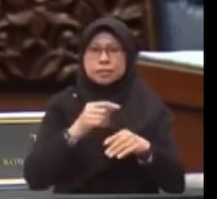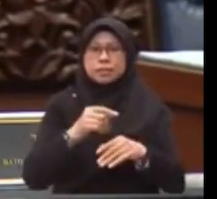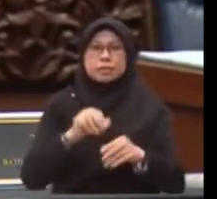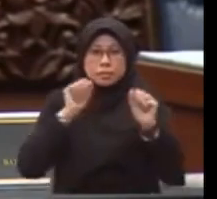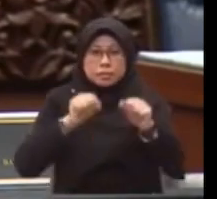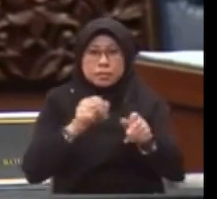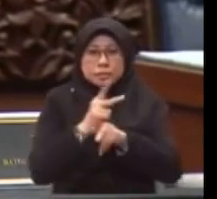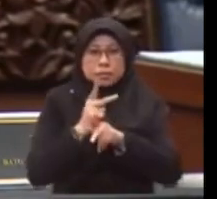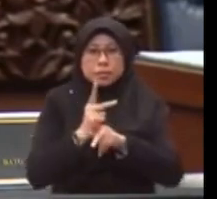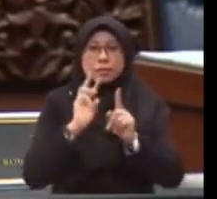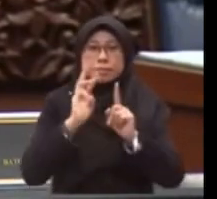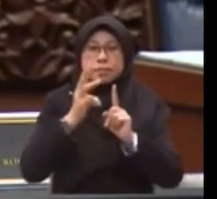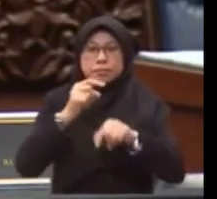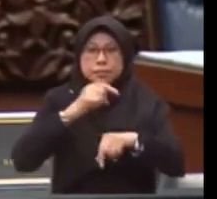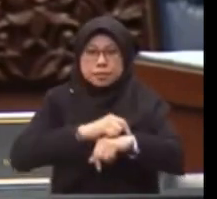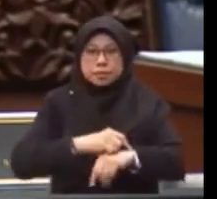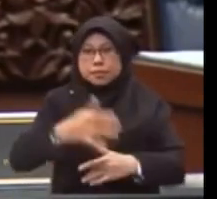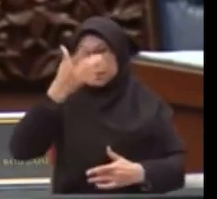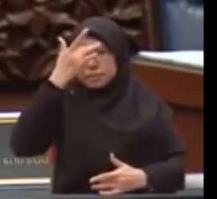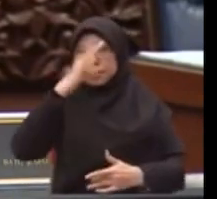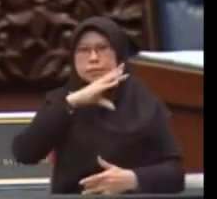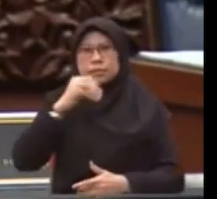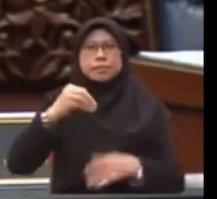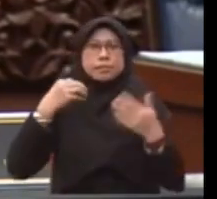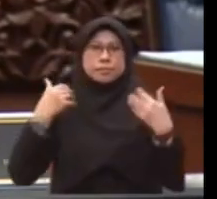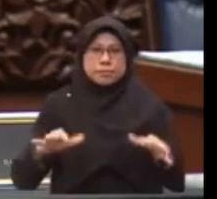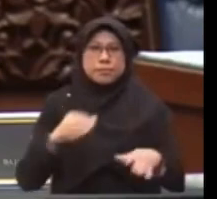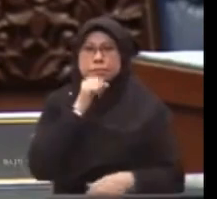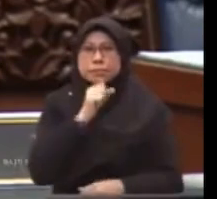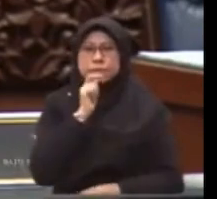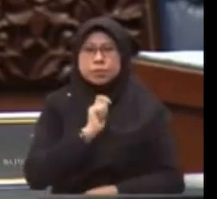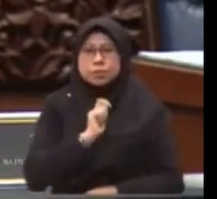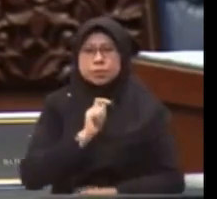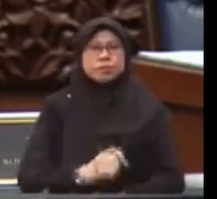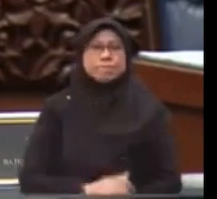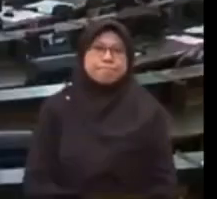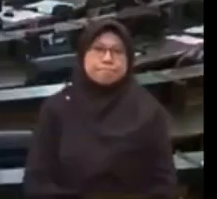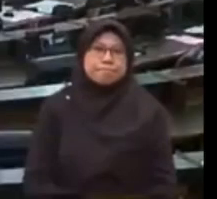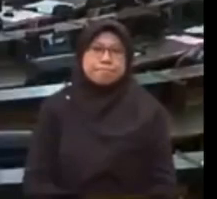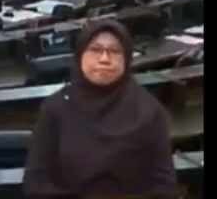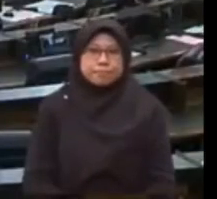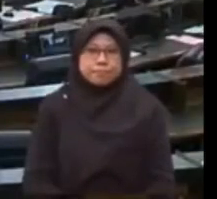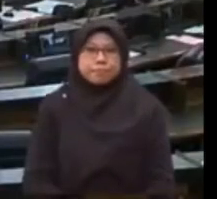kebajikan mereka khususnya ketika sakit dan ketika mereka telah pun berusia tua. Terima kasih.